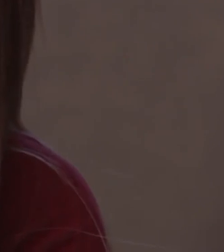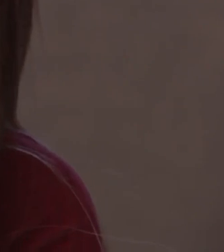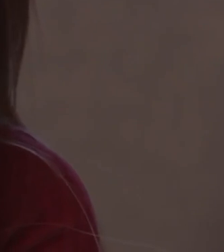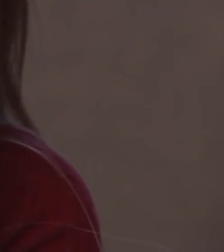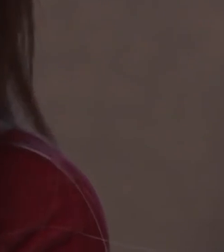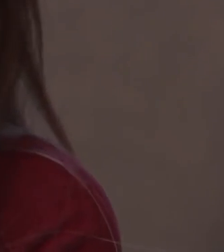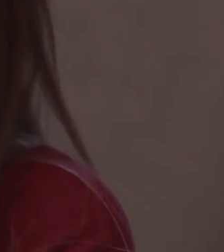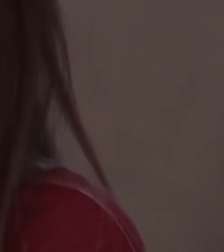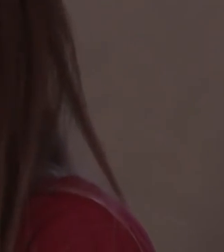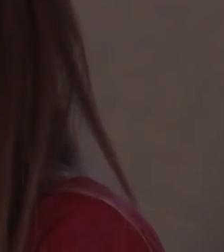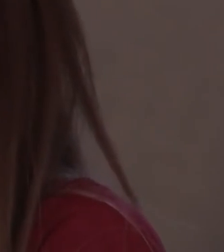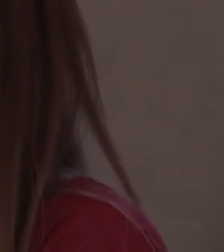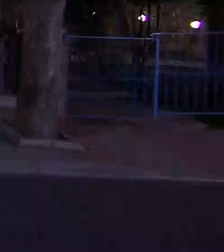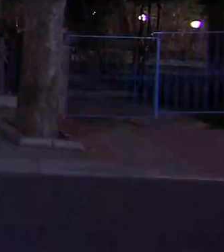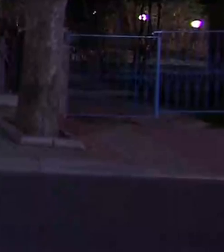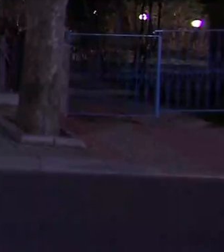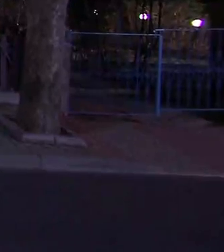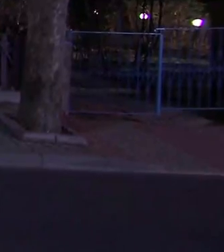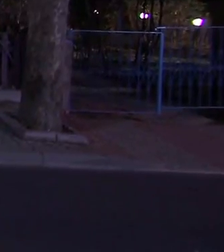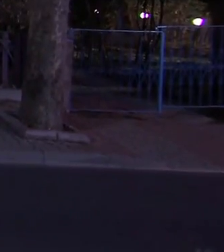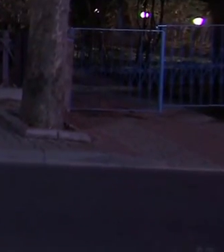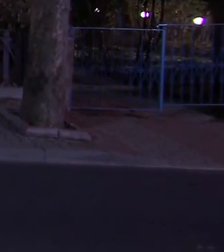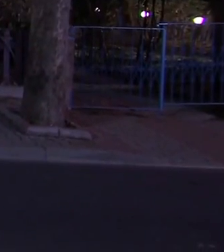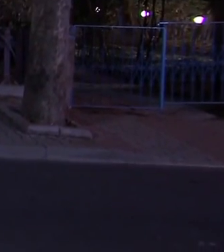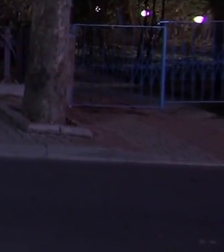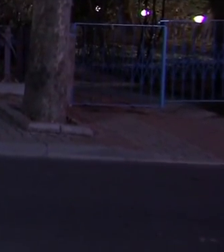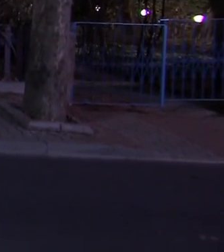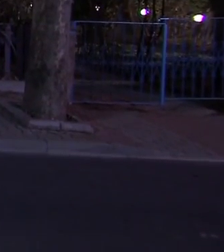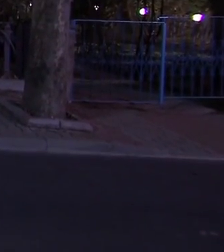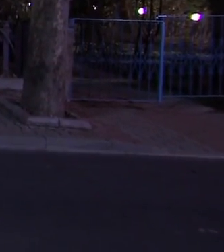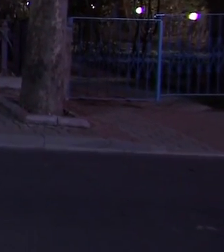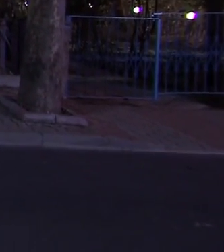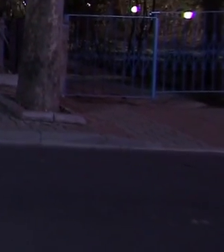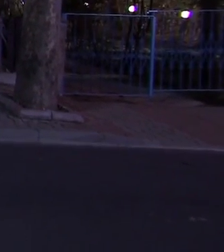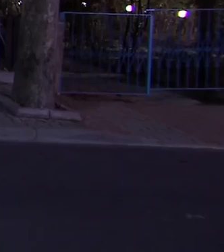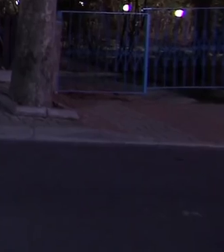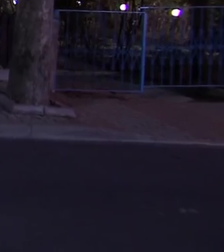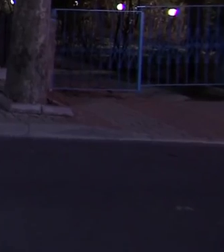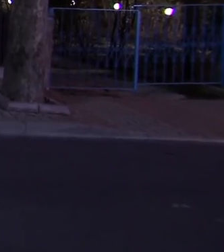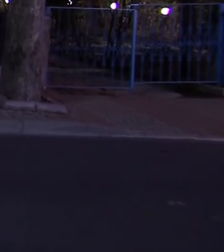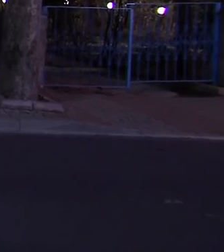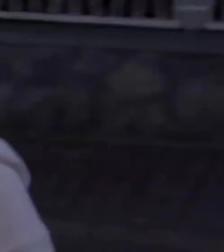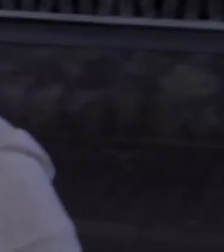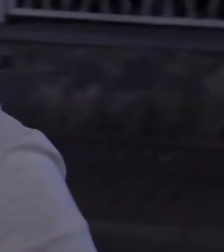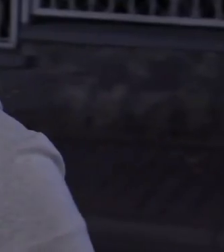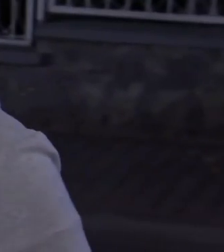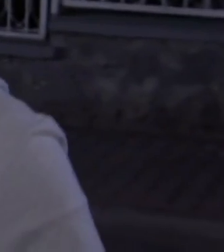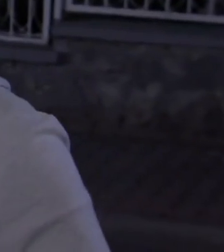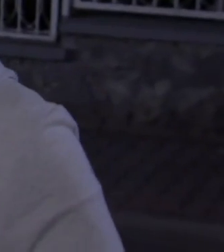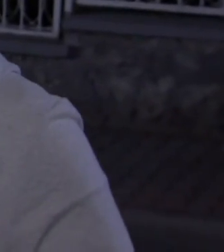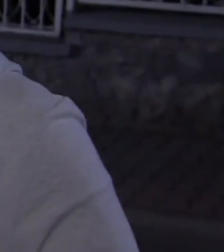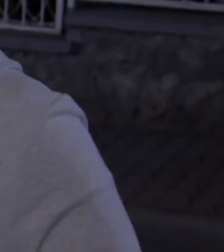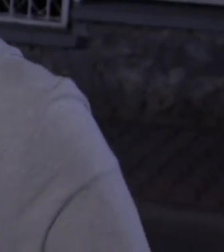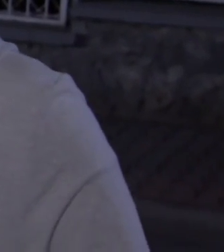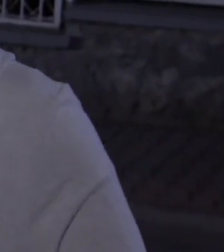istediği etkiyi yaratmış bir tatminle çekti gözlerini. Koray gece vakti eli gri sivitinin ceplerinde Yaseminlerin evinin önünden